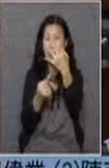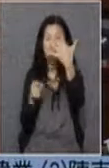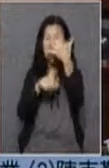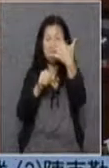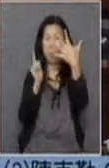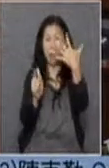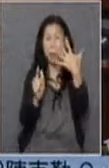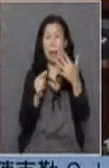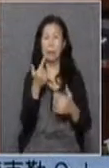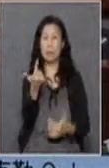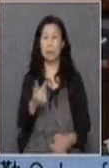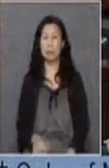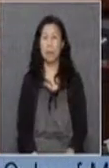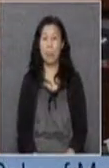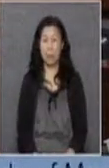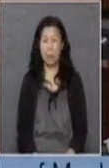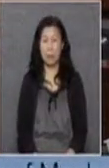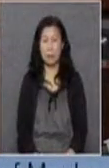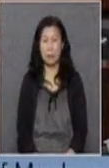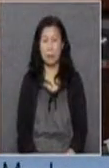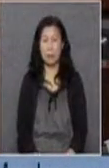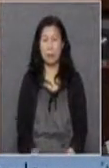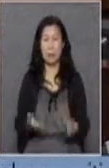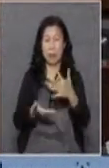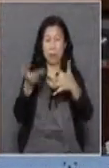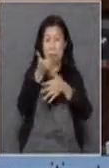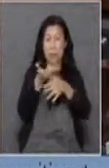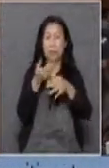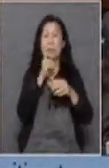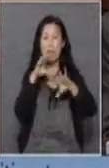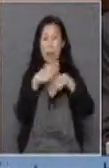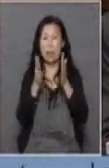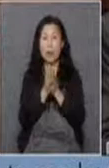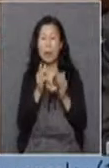35,800份，是超越了